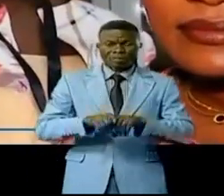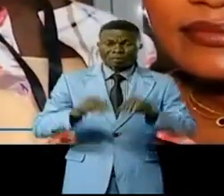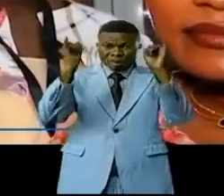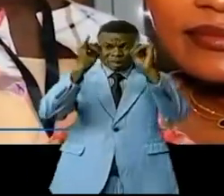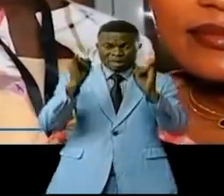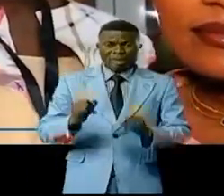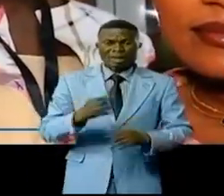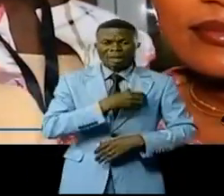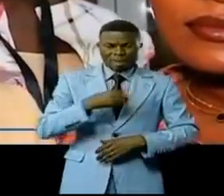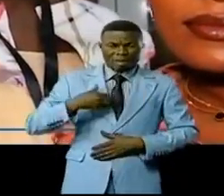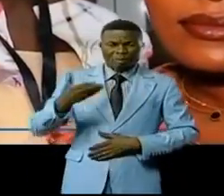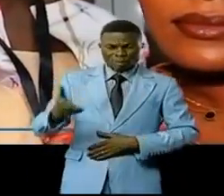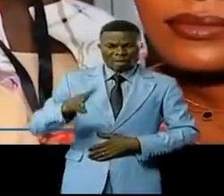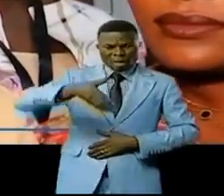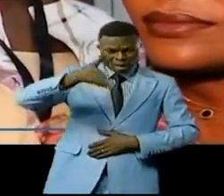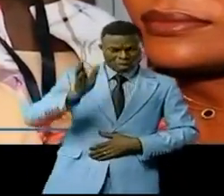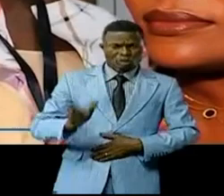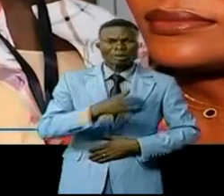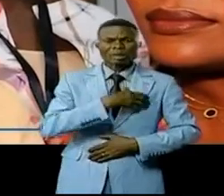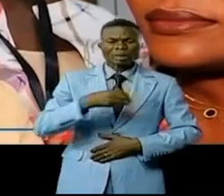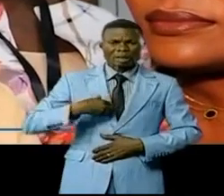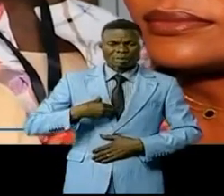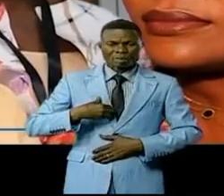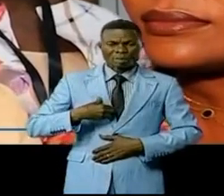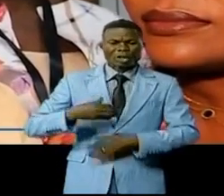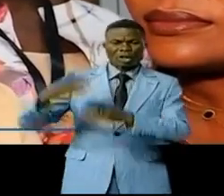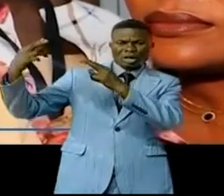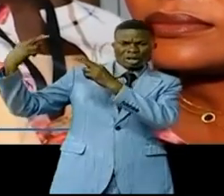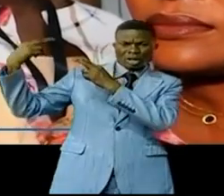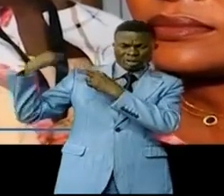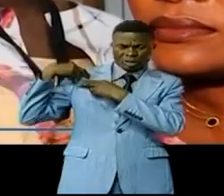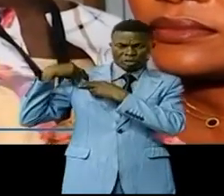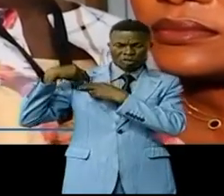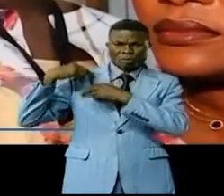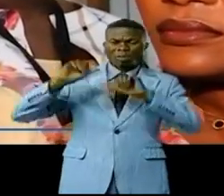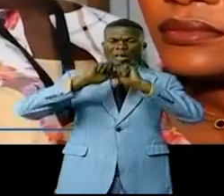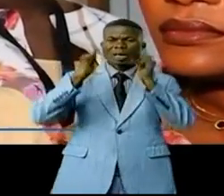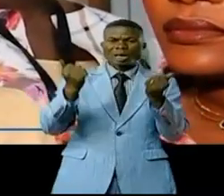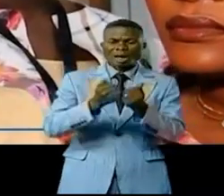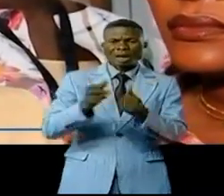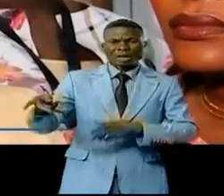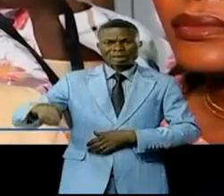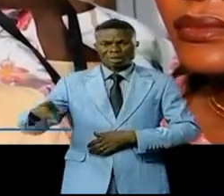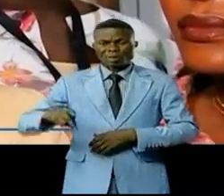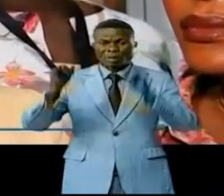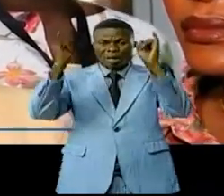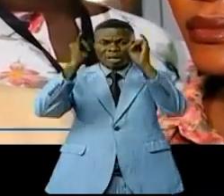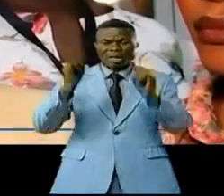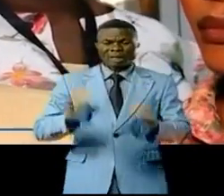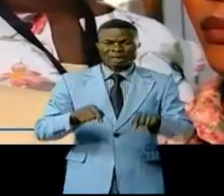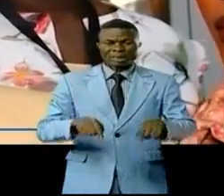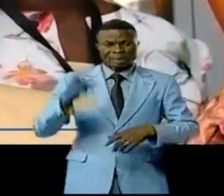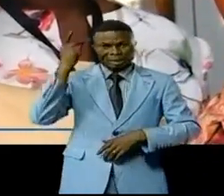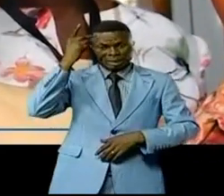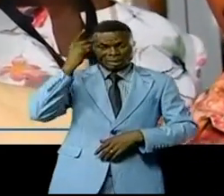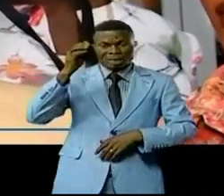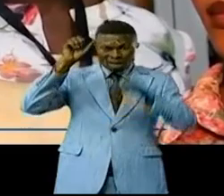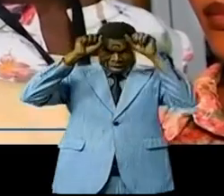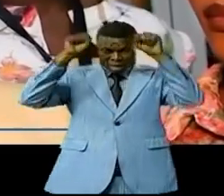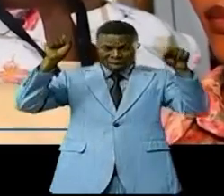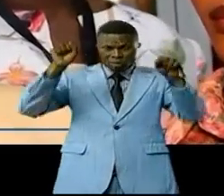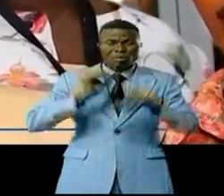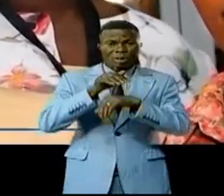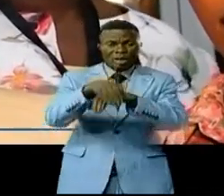les femmes, il y a déjà une femme qui gère l'agence provinciale de développement du numérique de Kinshasa et le chef de l'État s'est